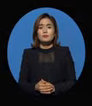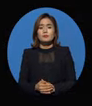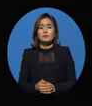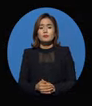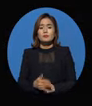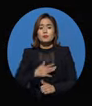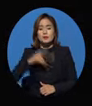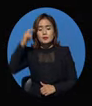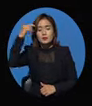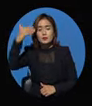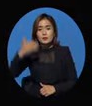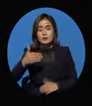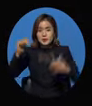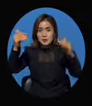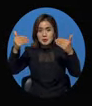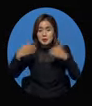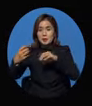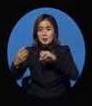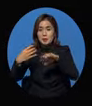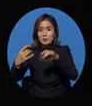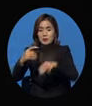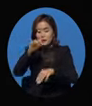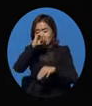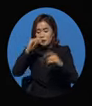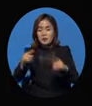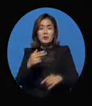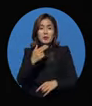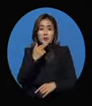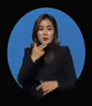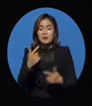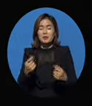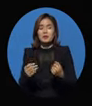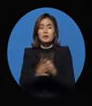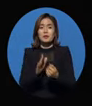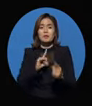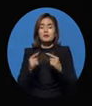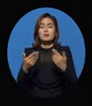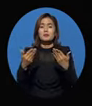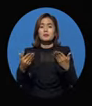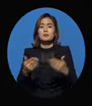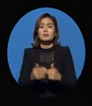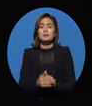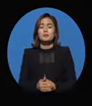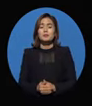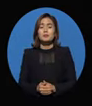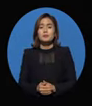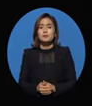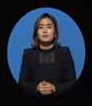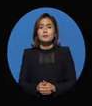저에게 질문 번 집중되고 답할 기회를 충분히 안 줘서 좀 말씀을 드리면